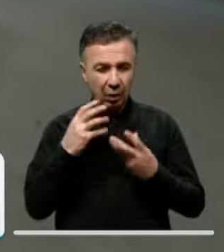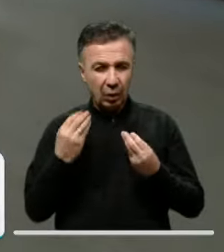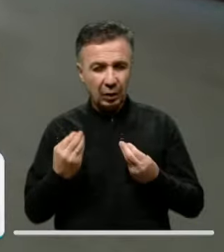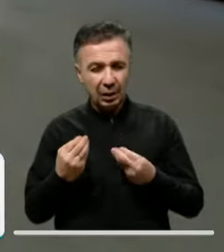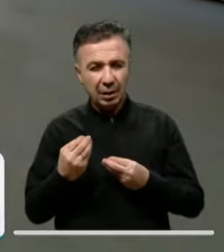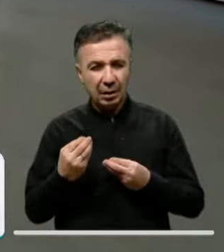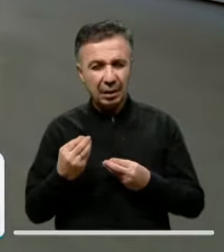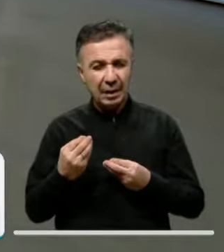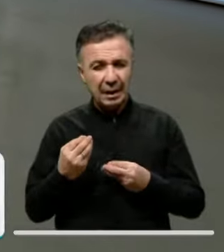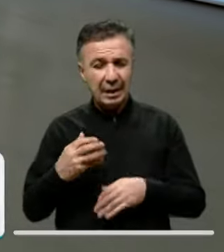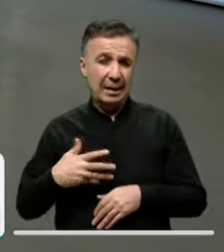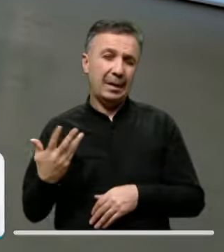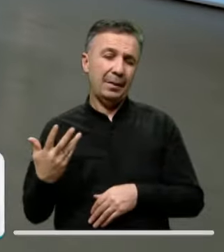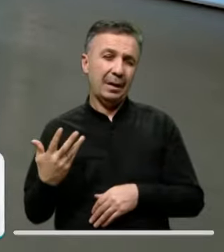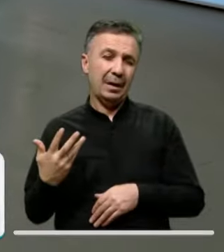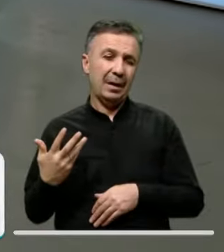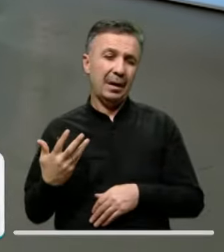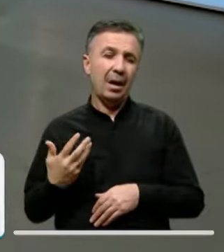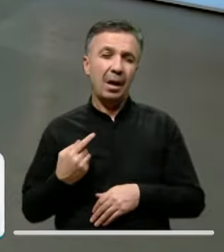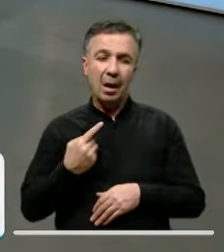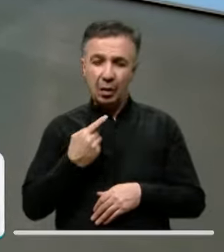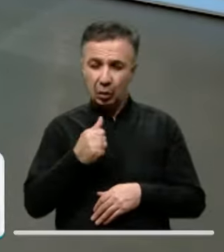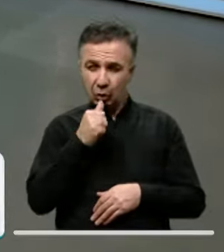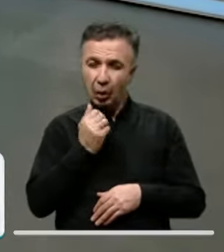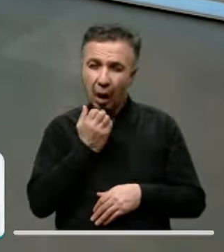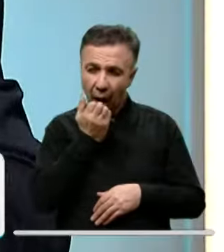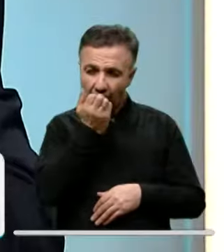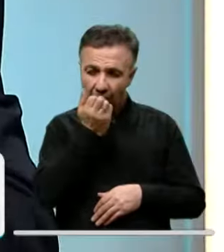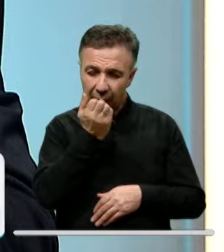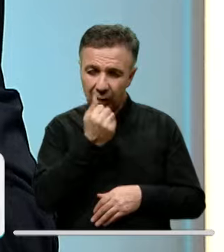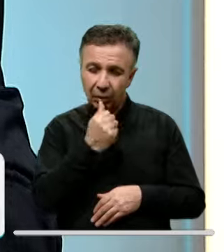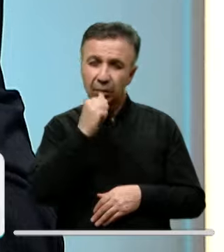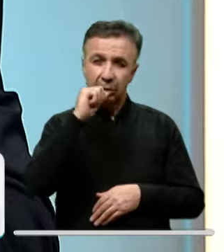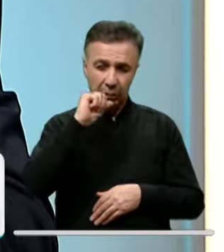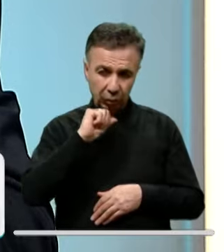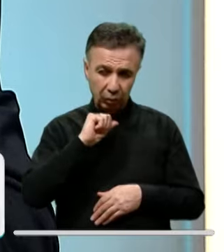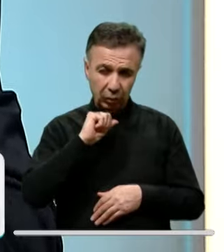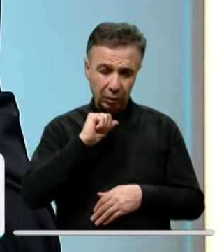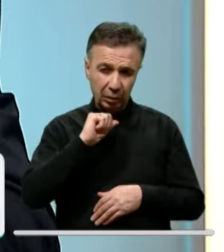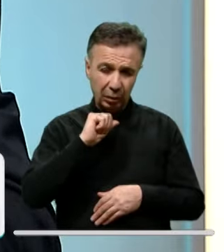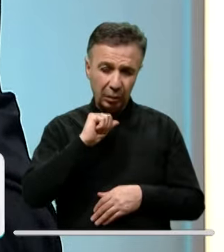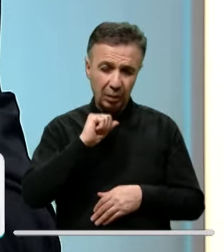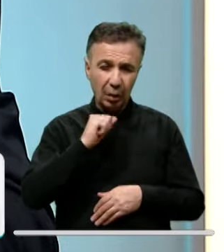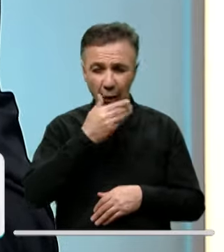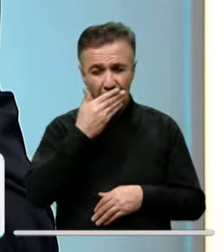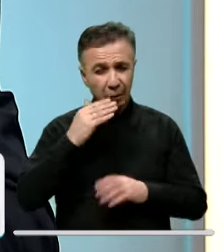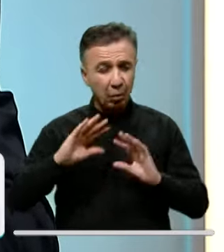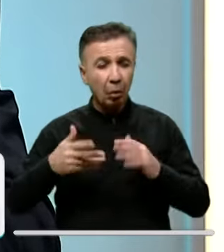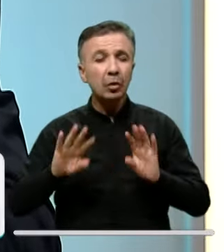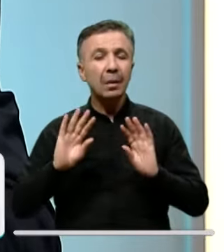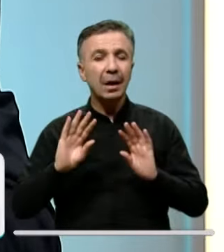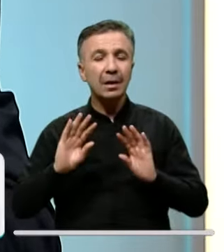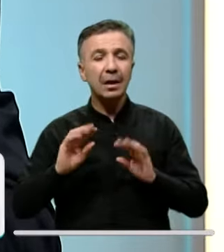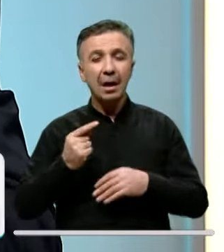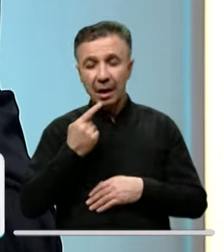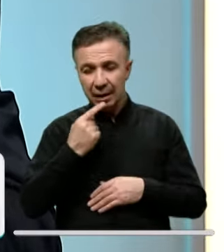kastı olmayarak ve normal bir şekilde ağzına su almışsa ve bunu yutmuş saa bunun orucunun bozulmayacağını söyleyen